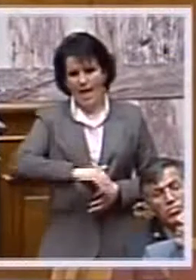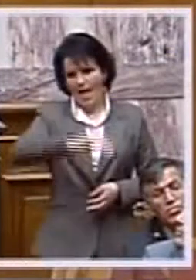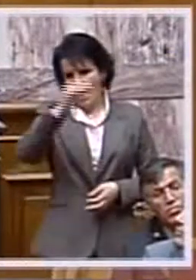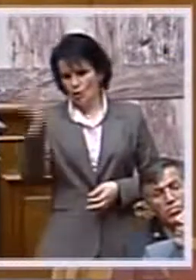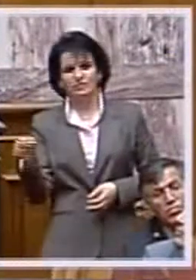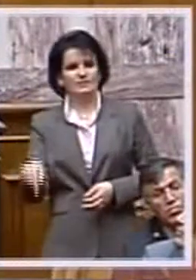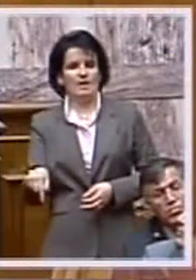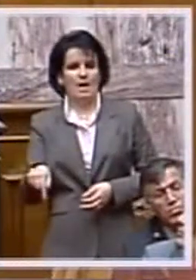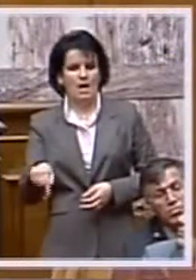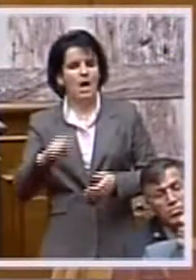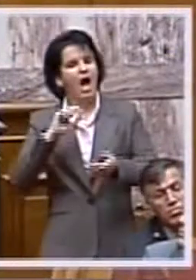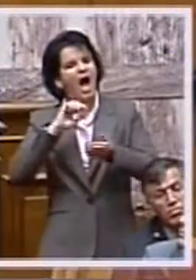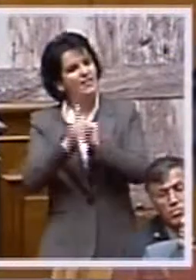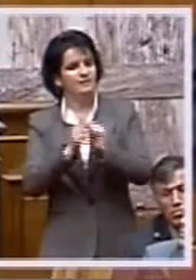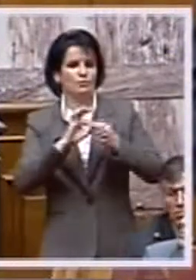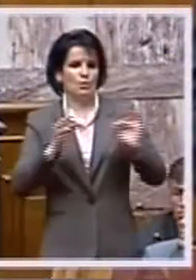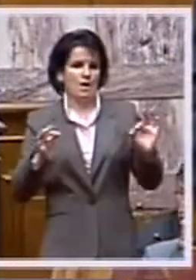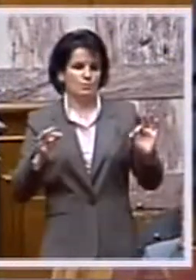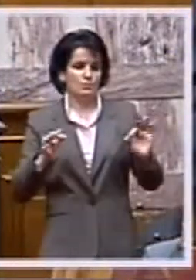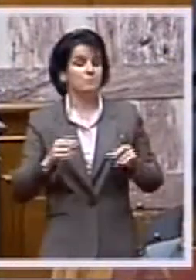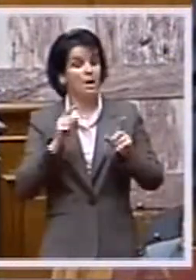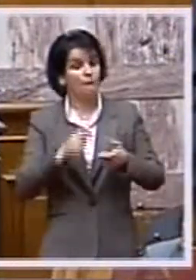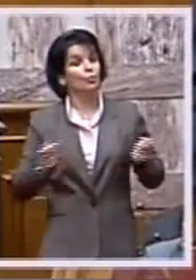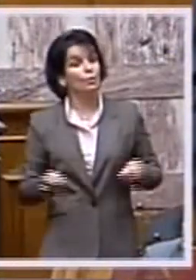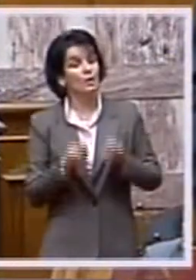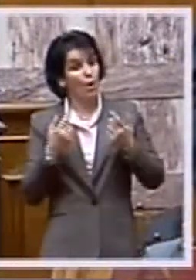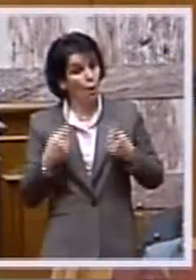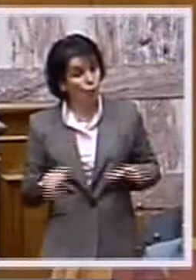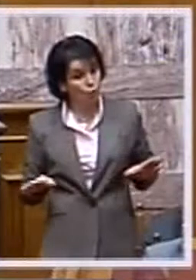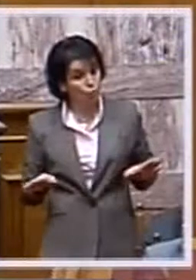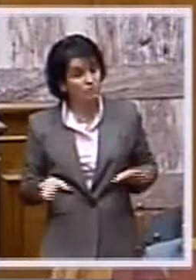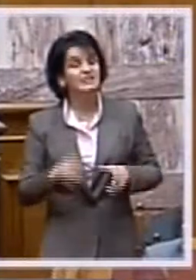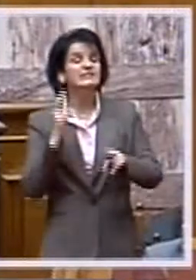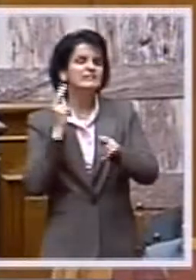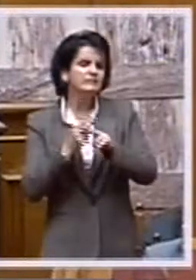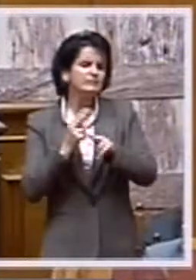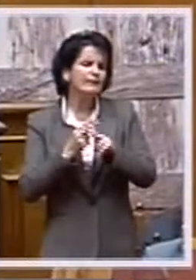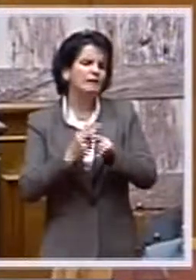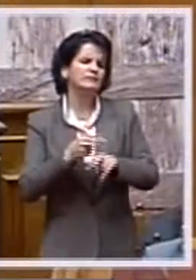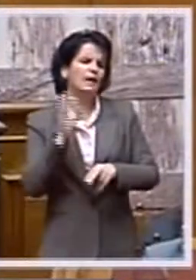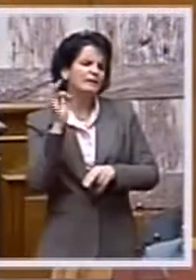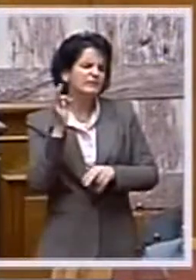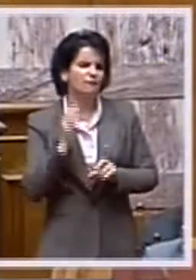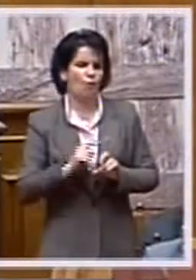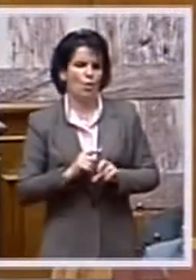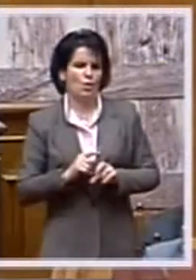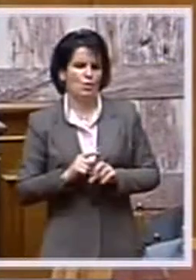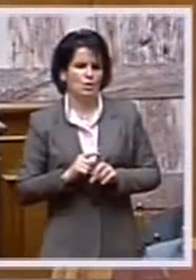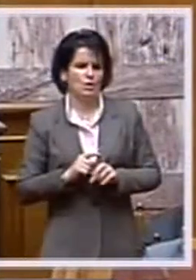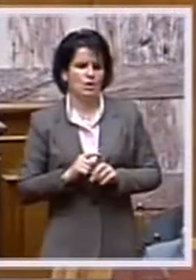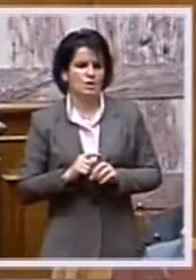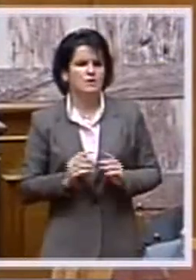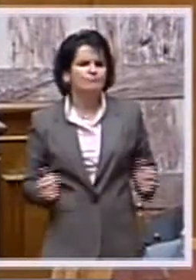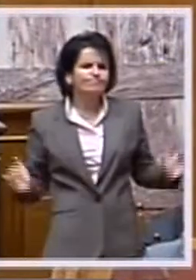μια αθλητική διοργάνωση. Είναι γεγονός με ξεχωριστή συμβολική σημασία. Είναι καταρχήν